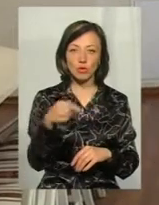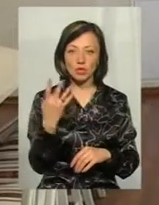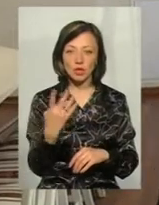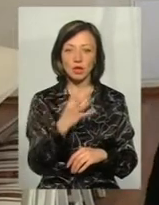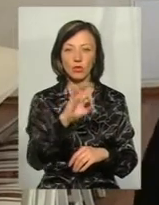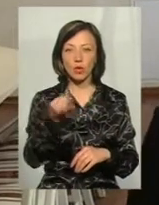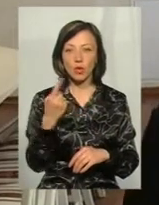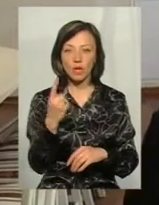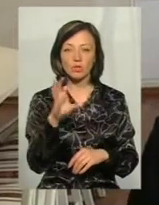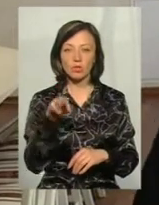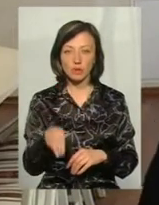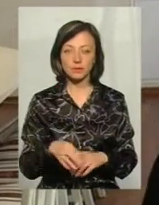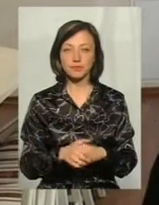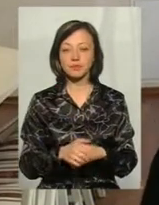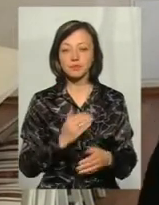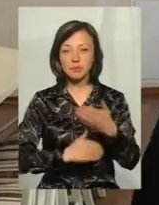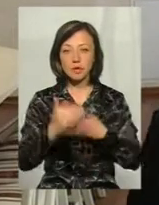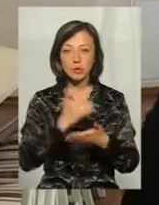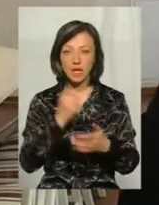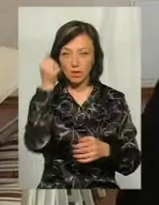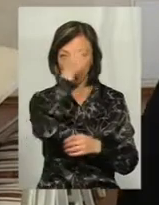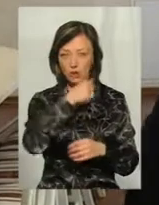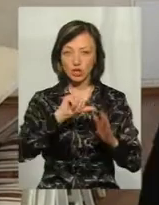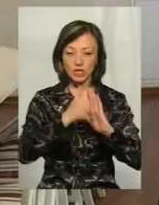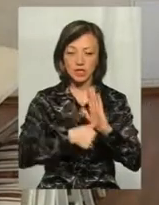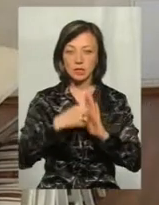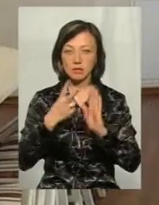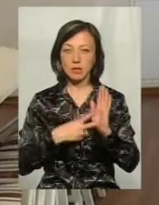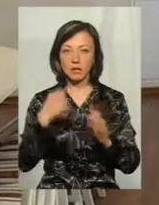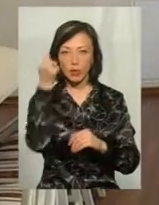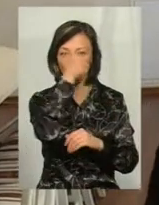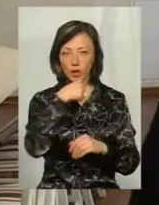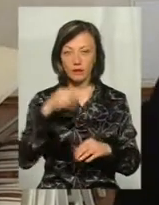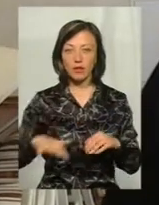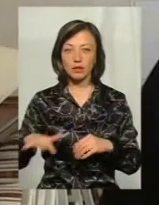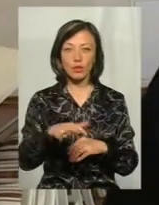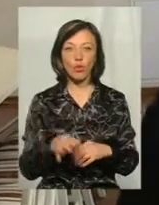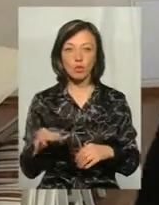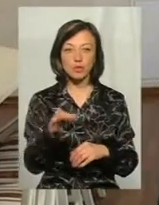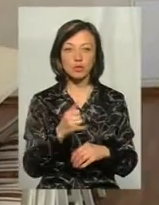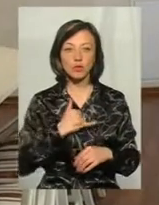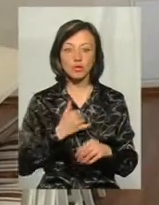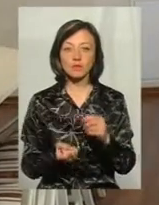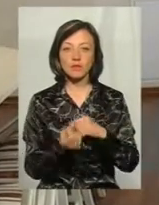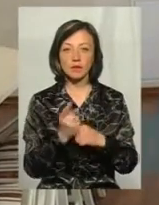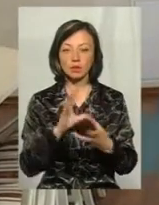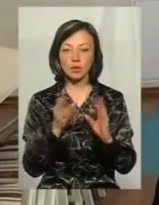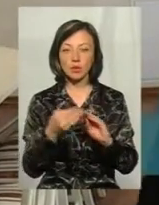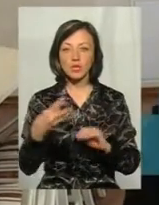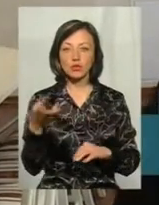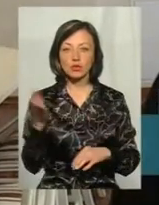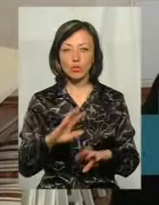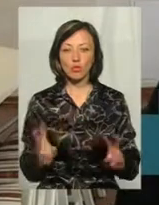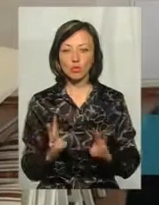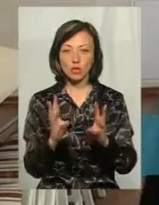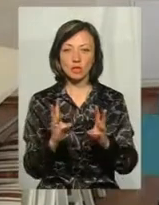Також хочу зауважити, що протягом останніх років, це з 2016-2017 років, на території області в нас виникло 30 пожеж